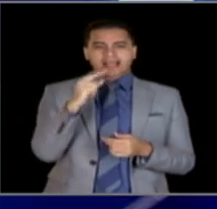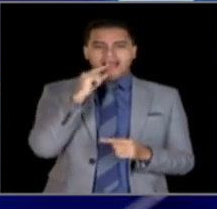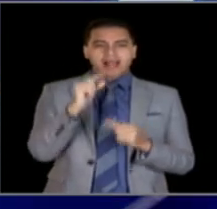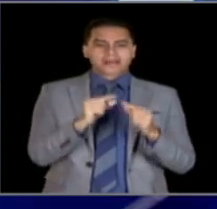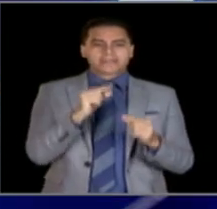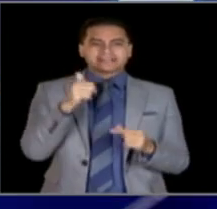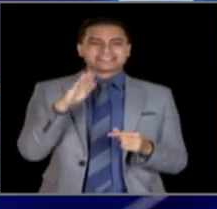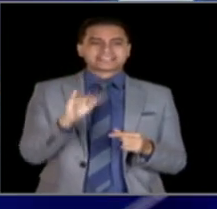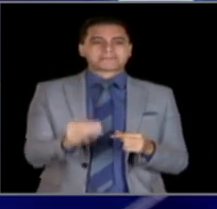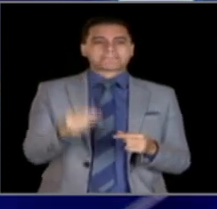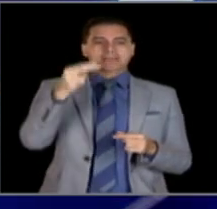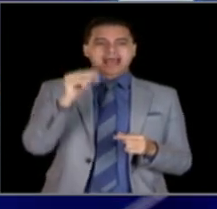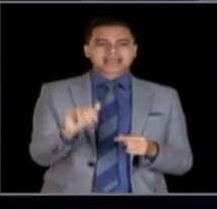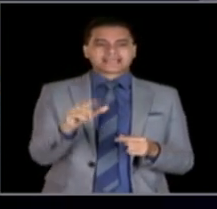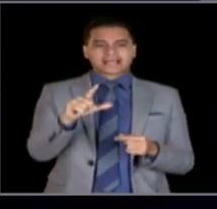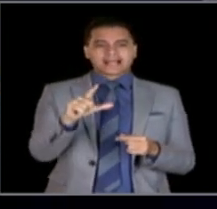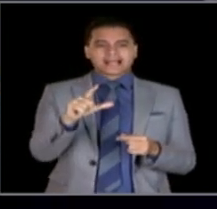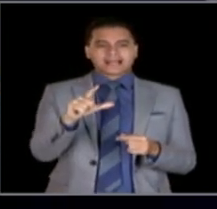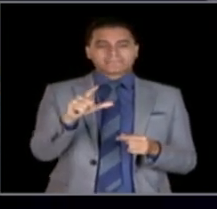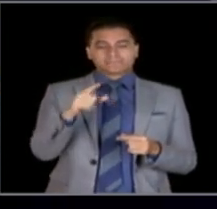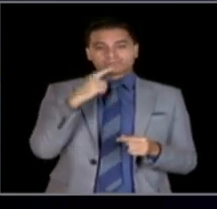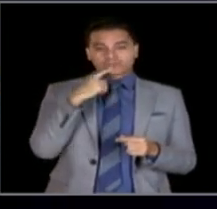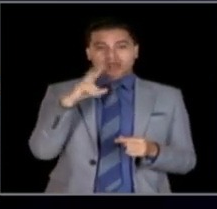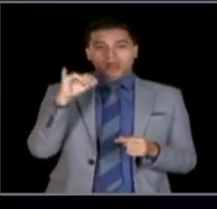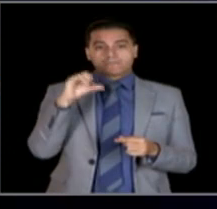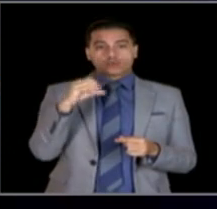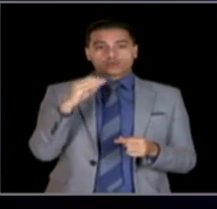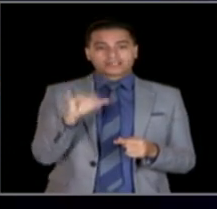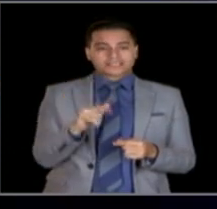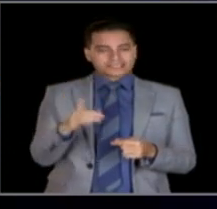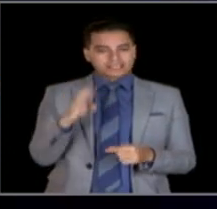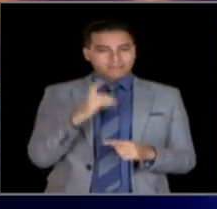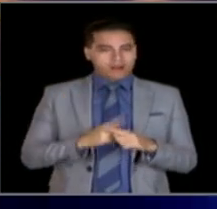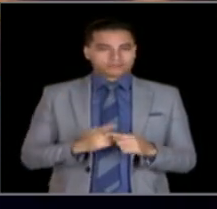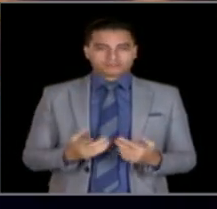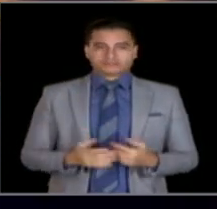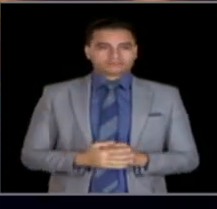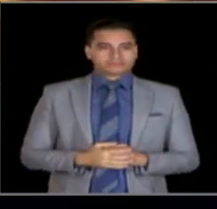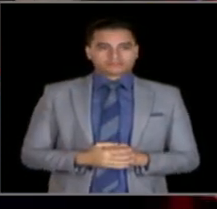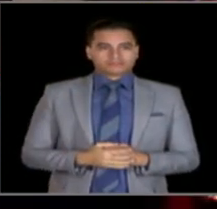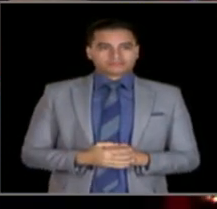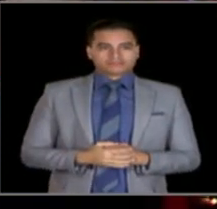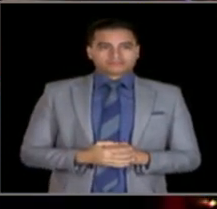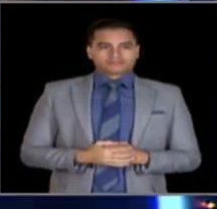بسمه اجابتك محمد الموجي اجابه خاطئه